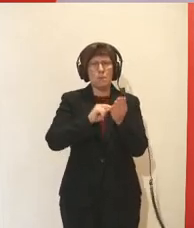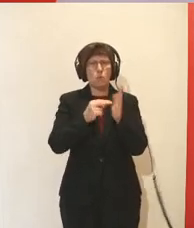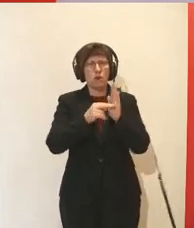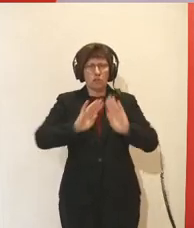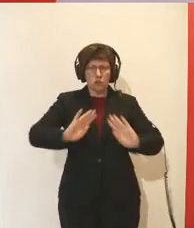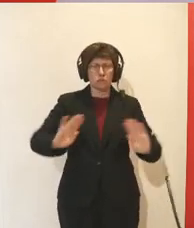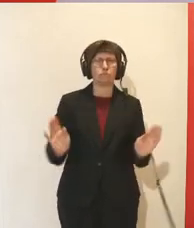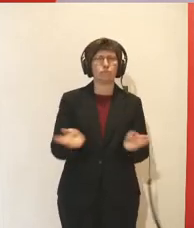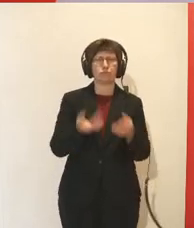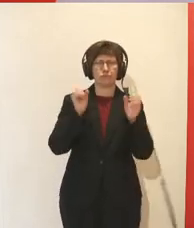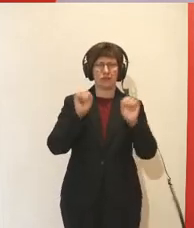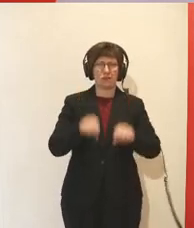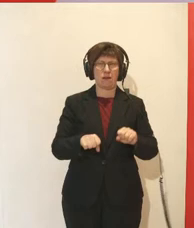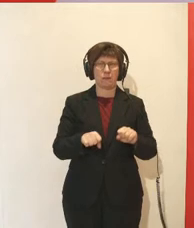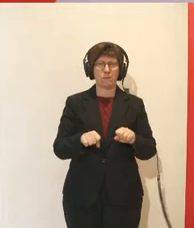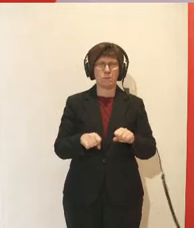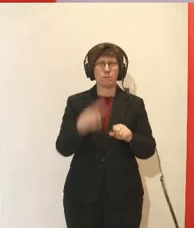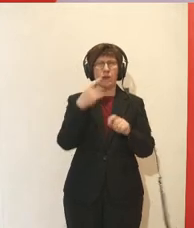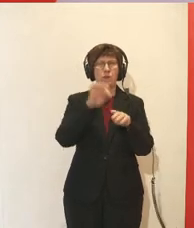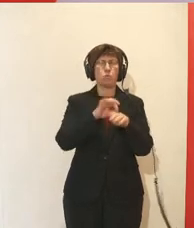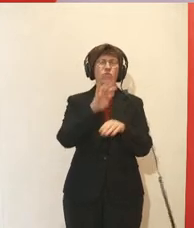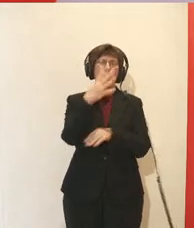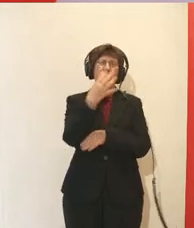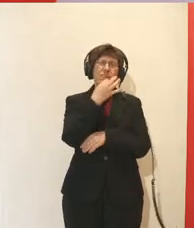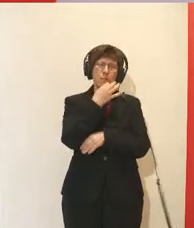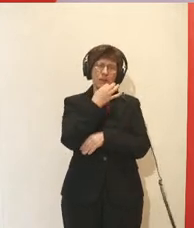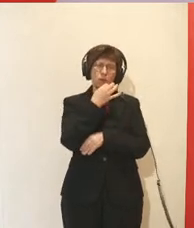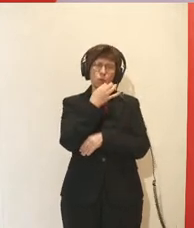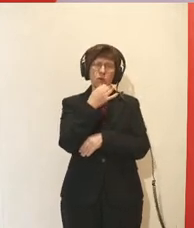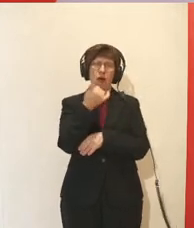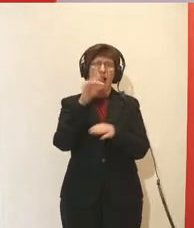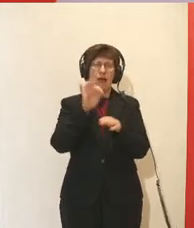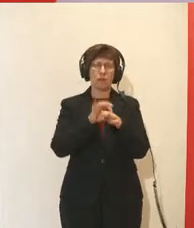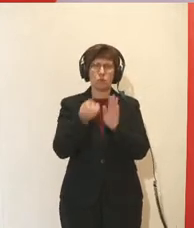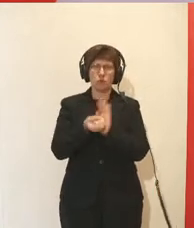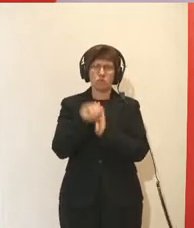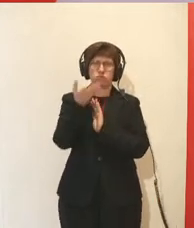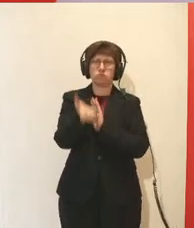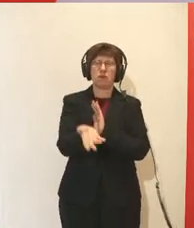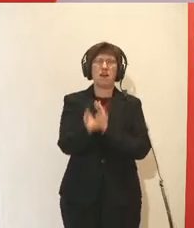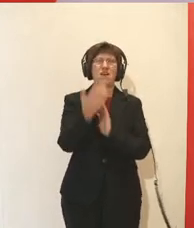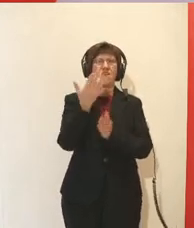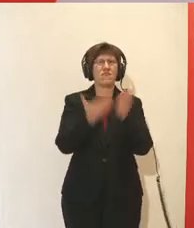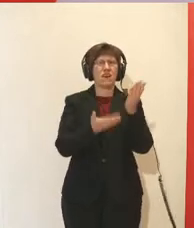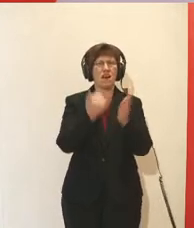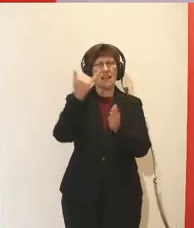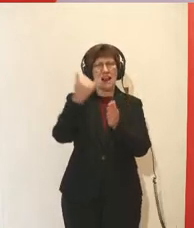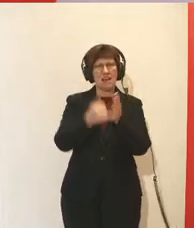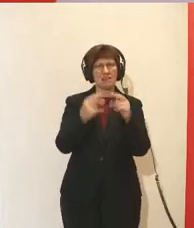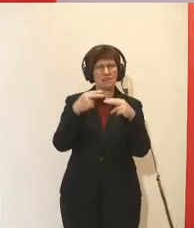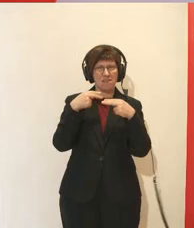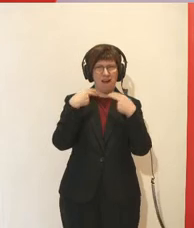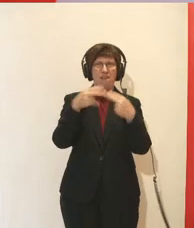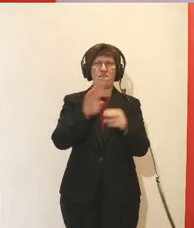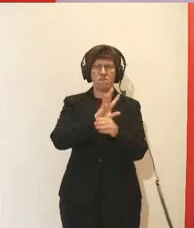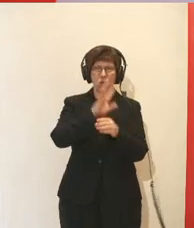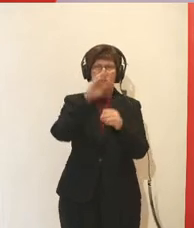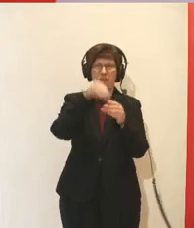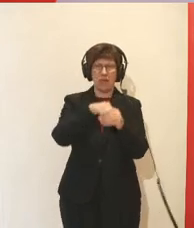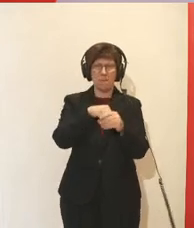anstoßen können und ein punkt weil wir noch vier minuten haben den werde ich jetzt auch vielleicht in eure letzte antwort runde mit 1